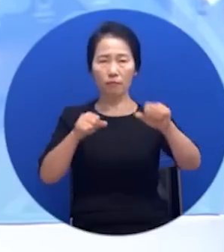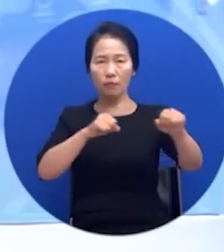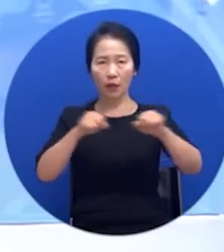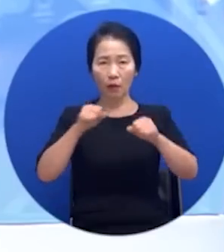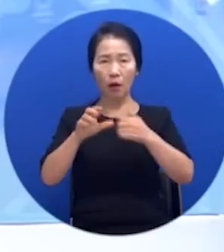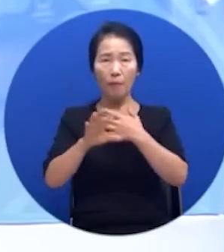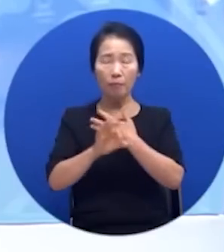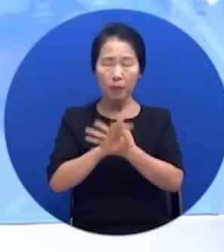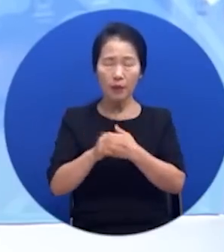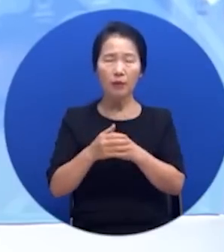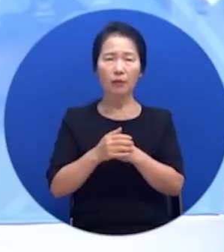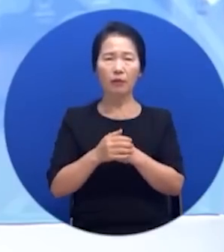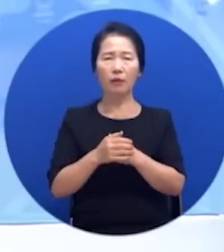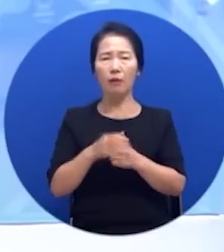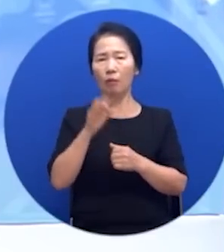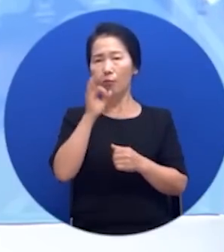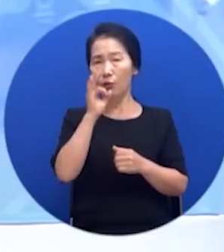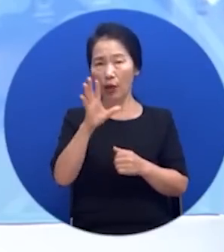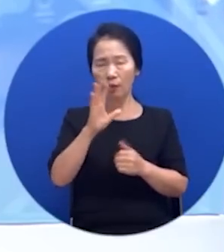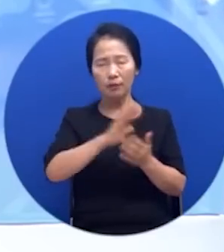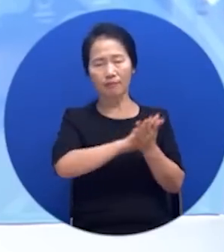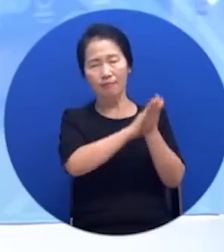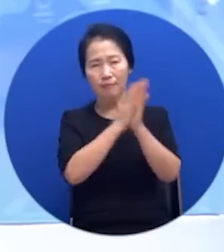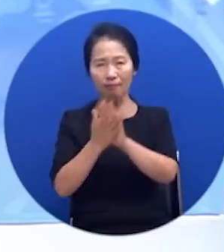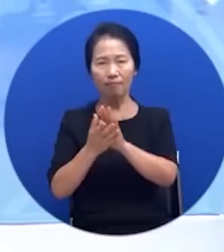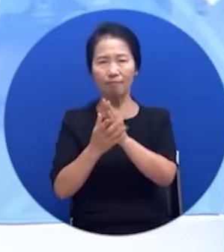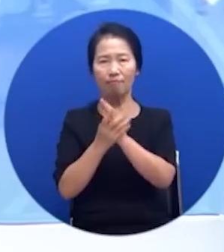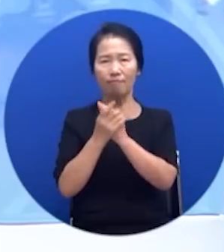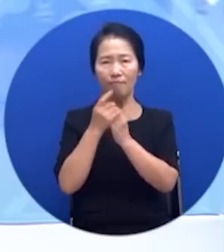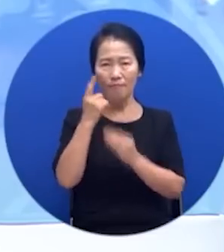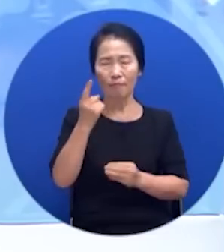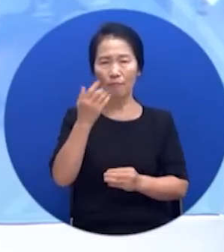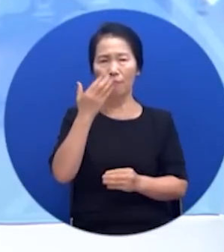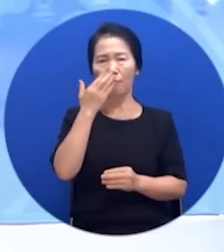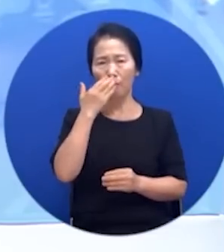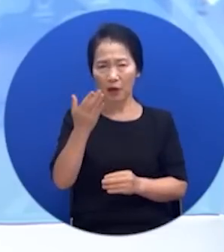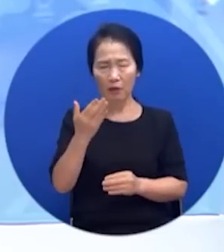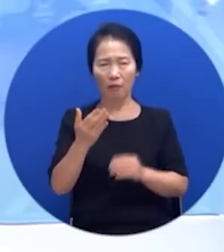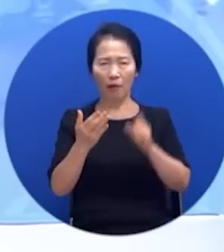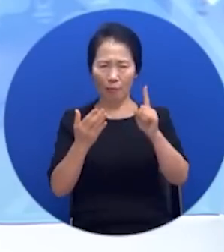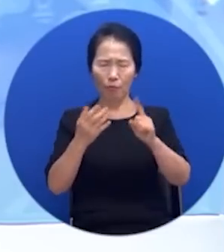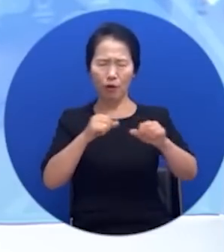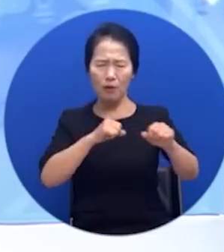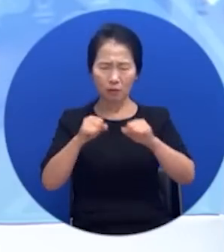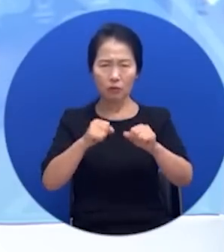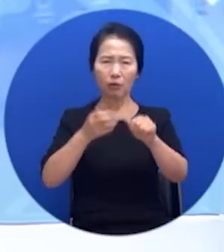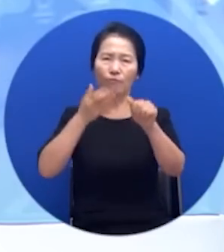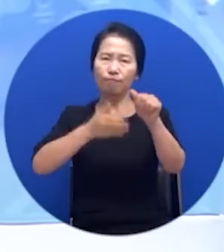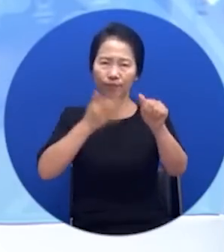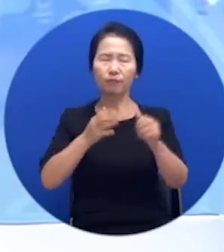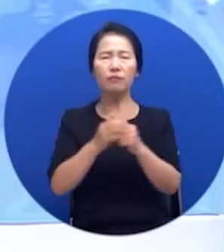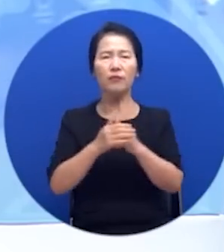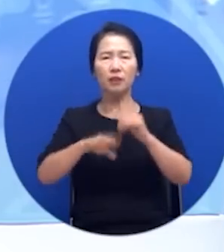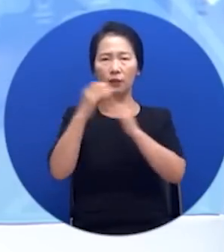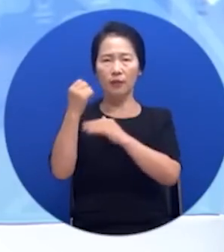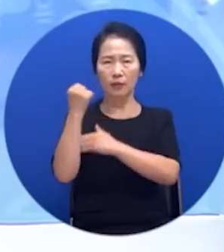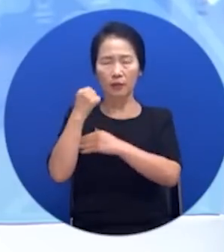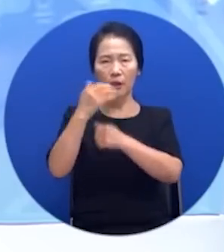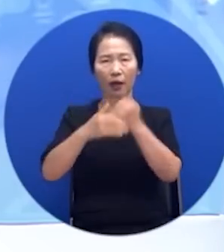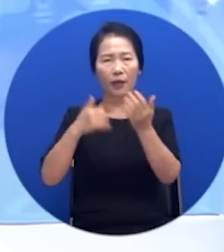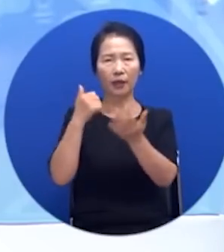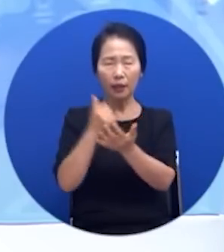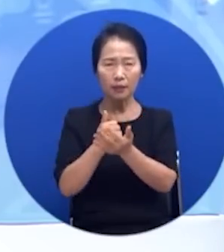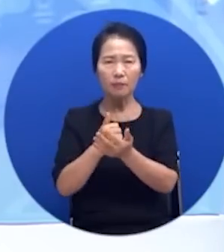불가능한 것이 가능한 것으로 이루어질 줄을 믿습니다. 전능하신 하나님, 우리는 우리